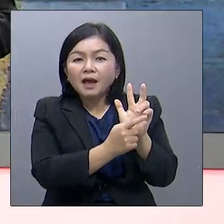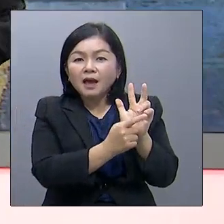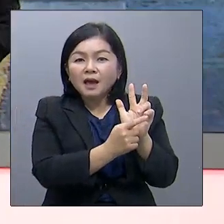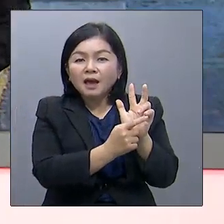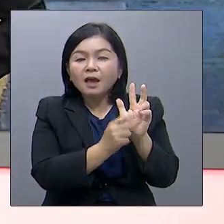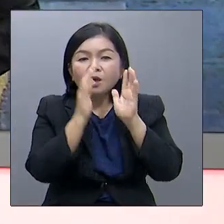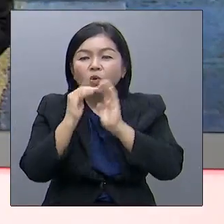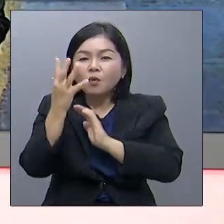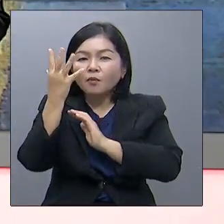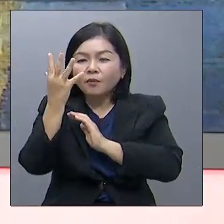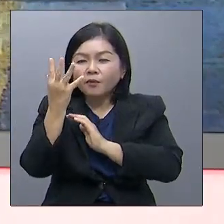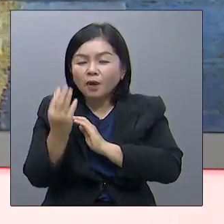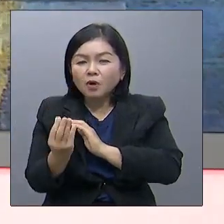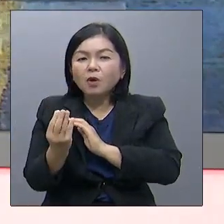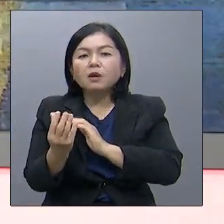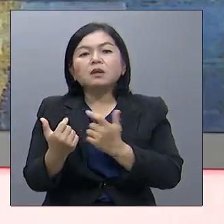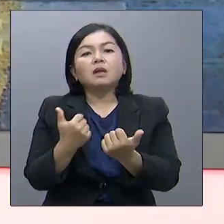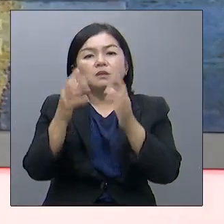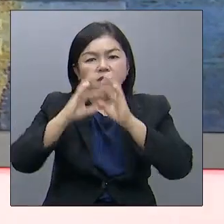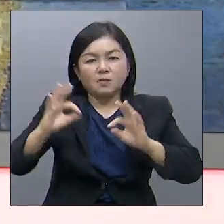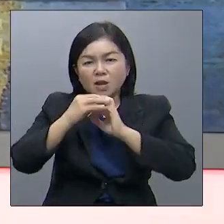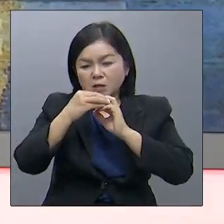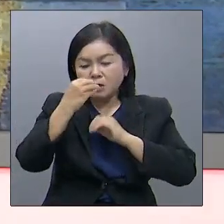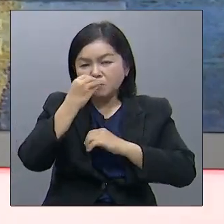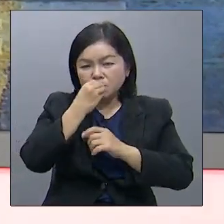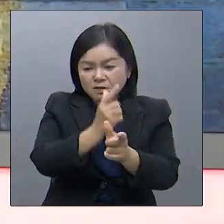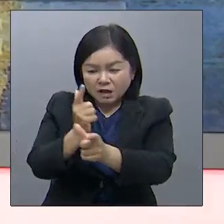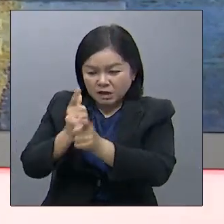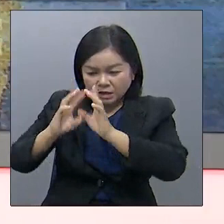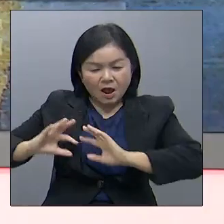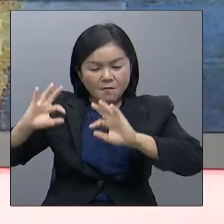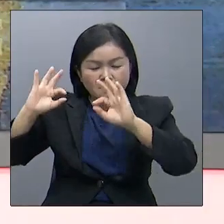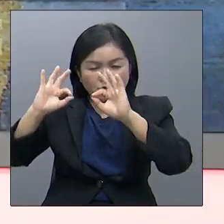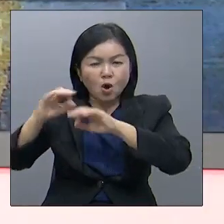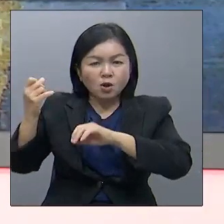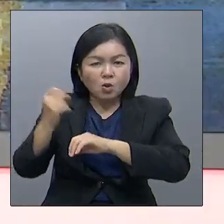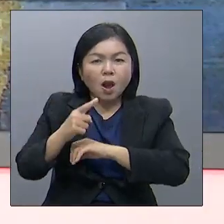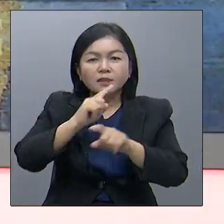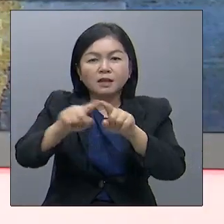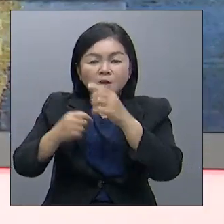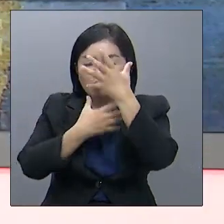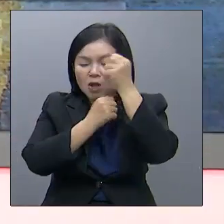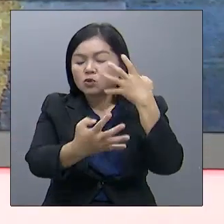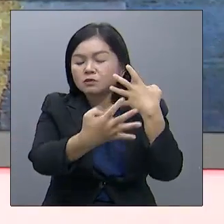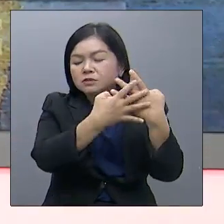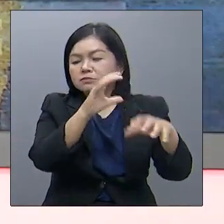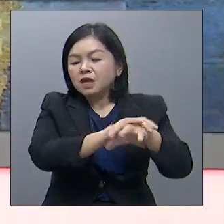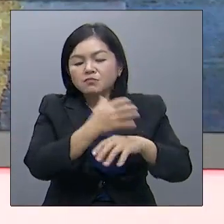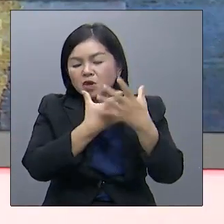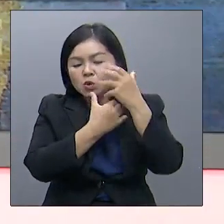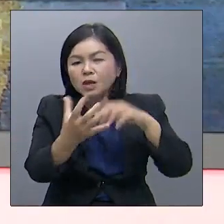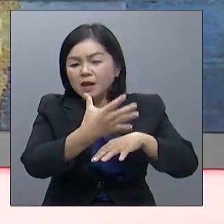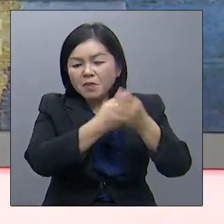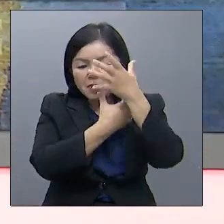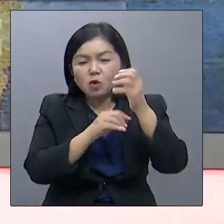แล้วค่ะรวมถึงเศรษฐกิจปากท้องและบ้านเมืองนั้นย่อมสำคัญกว่าเรื่องของผู้ถูกคุมขังแล้วก็อำนาจทางการเมือง